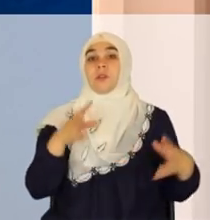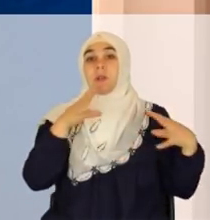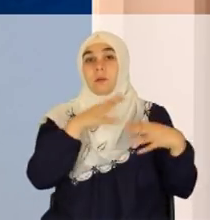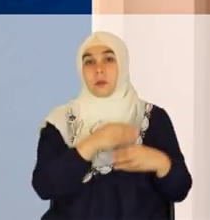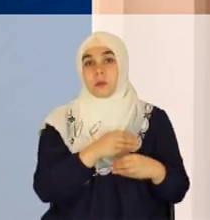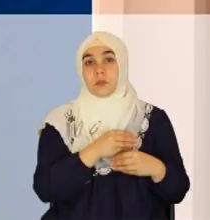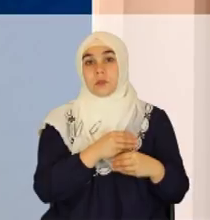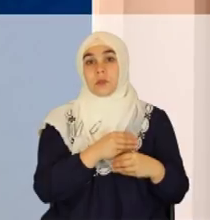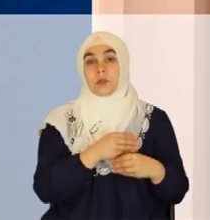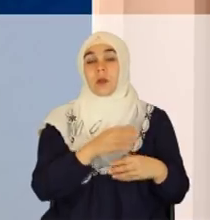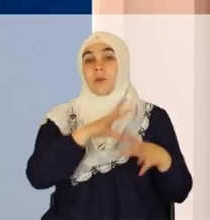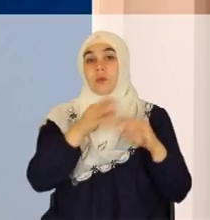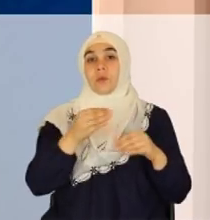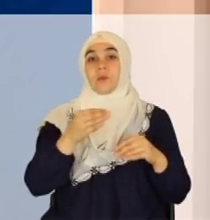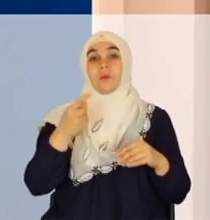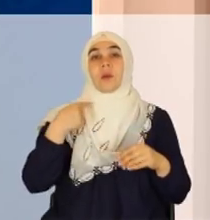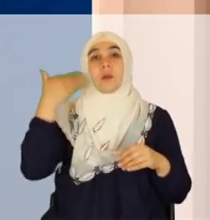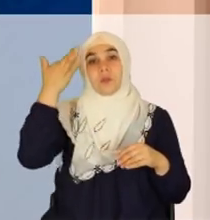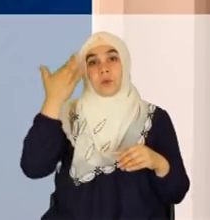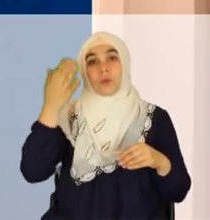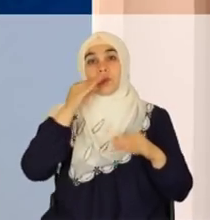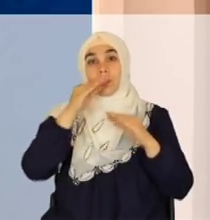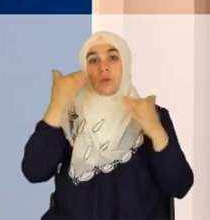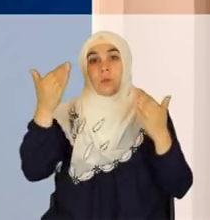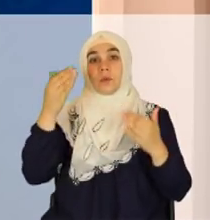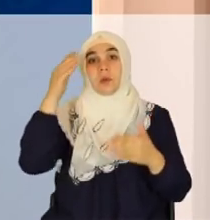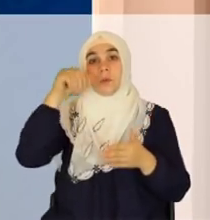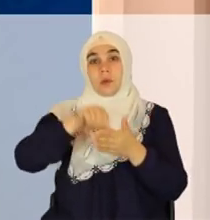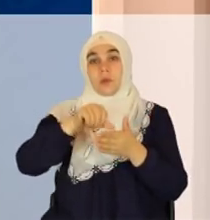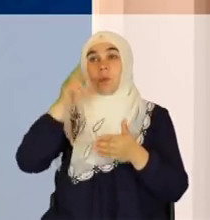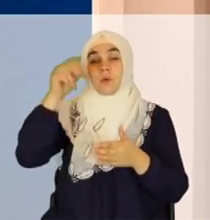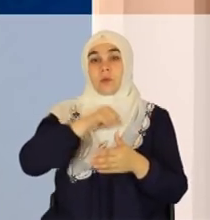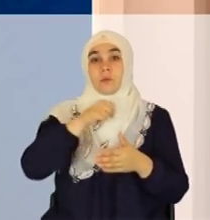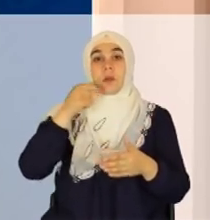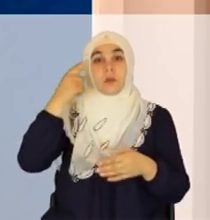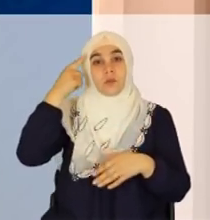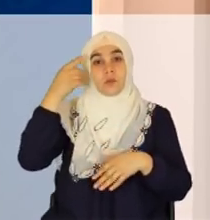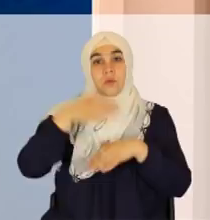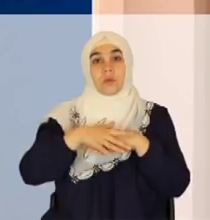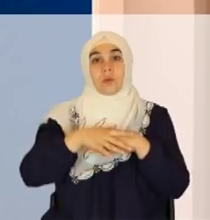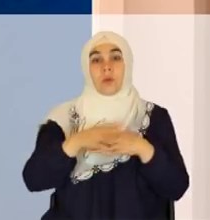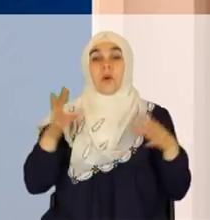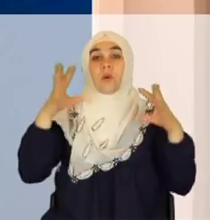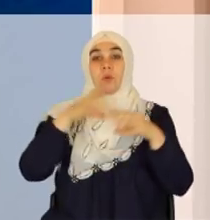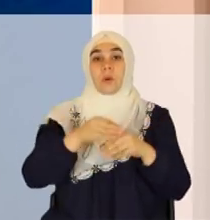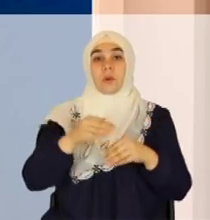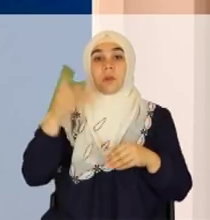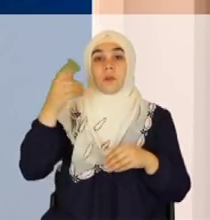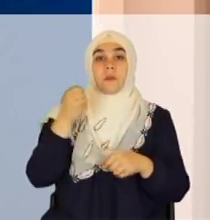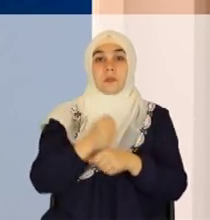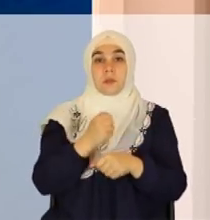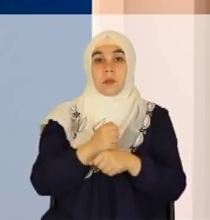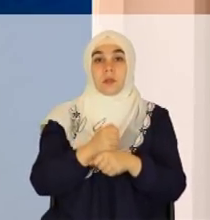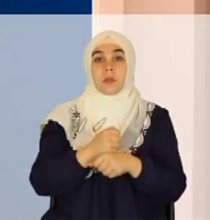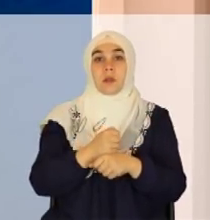qilish. Butun vujud bilan, ruh bilan Allah'ını seziş, Allah'ın kurbuna tasır, kılıç için özünün